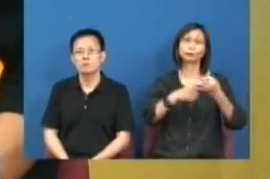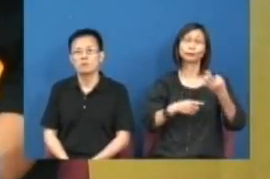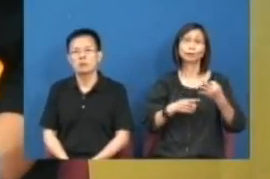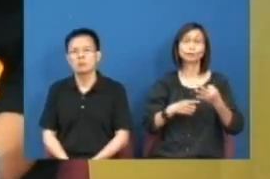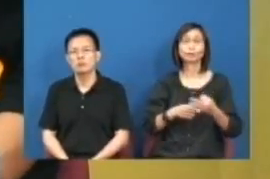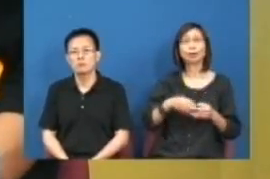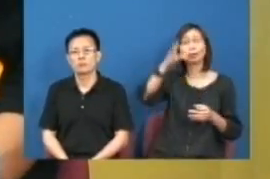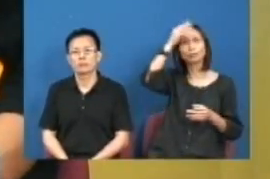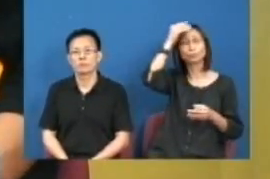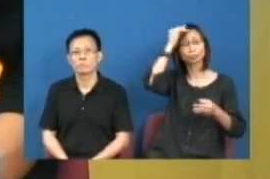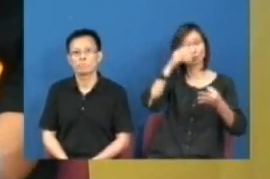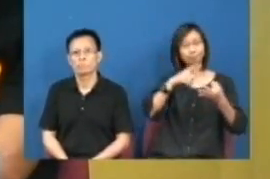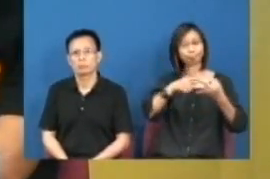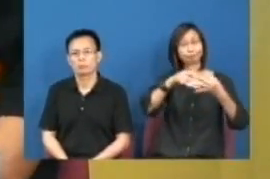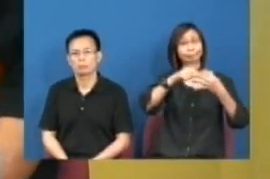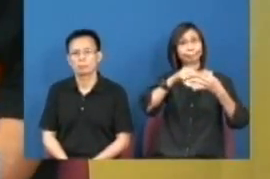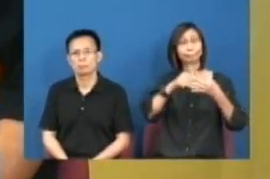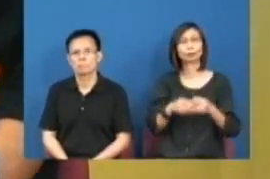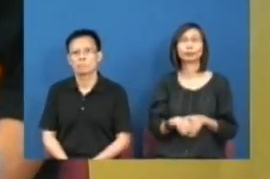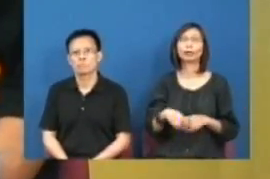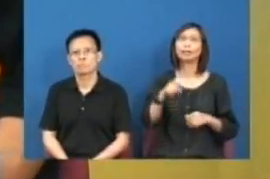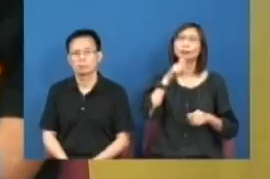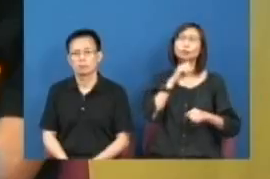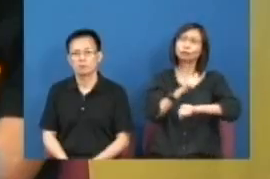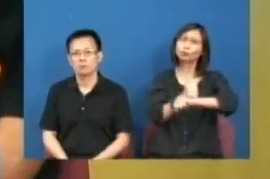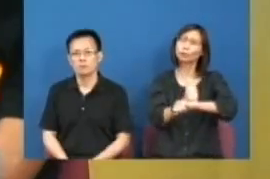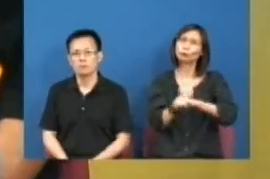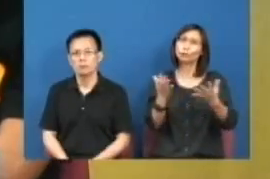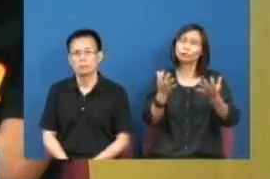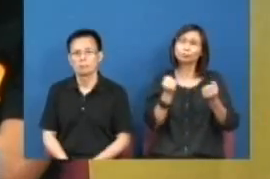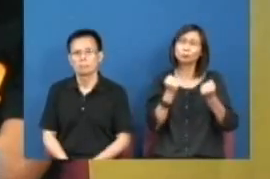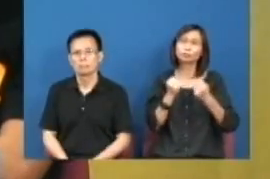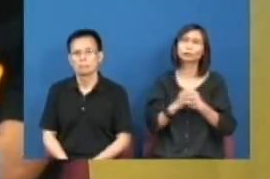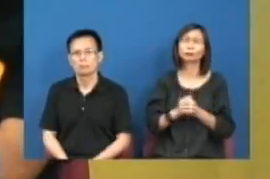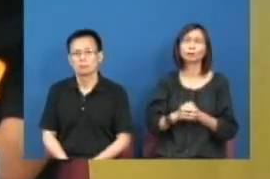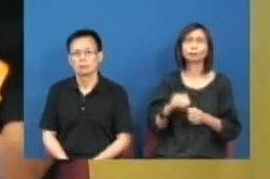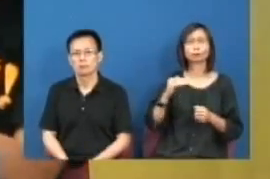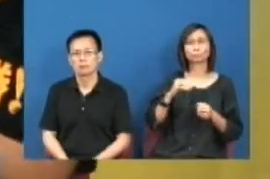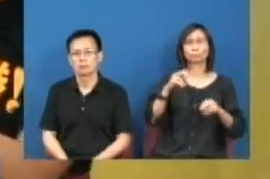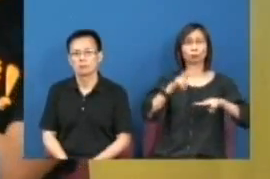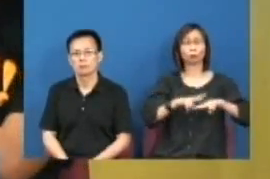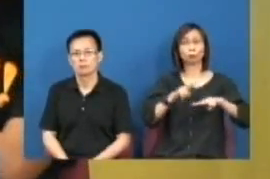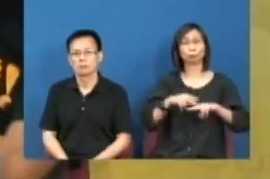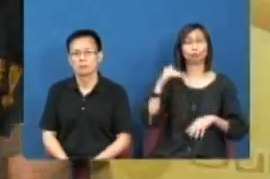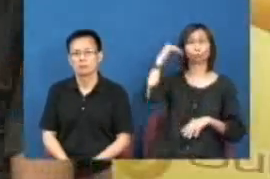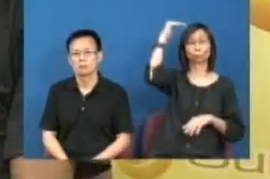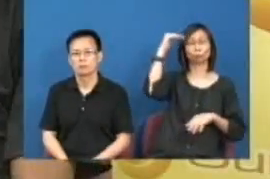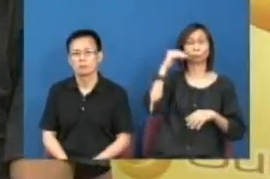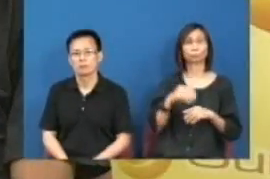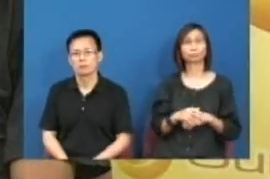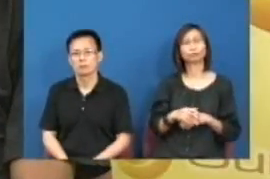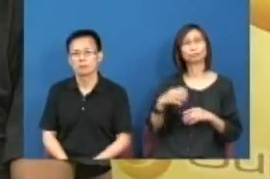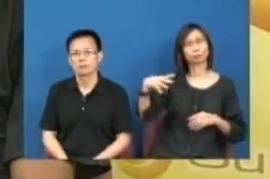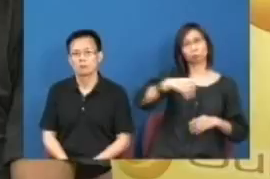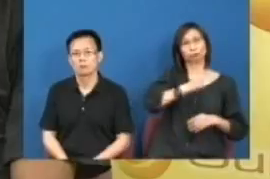即係其實接即係中共嘅高層領導啦，即係 胡錦濤接班人啦， 係胡錦濤接班人啦